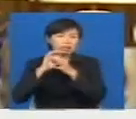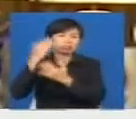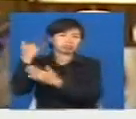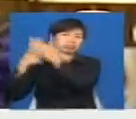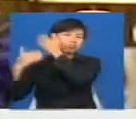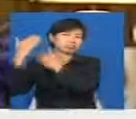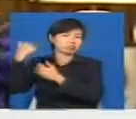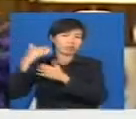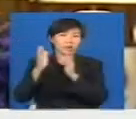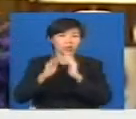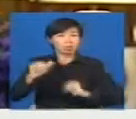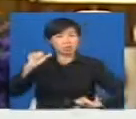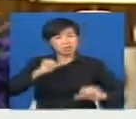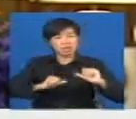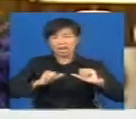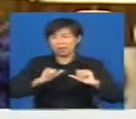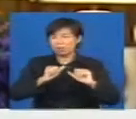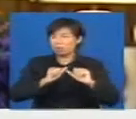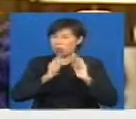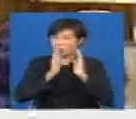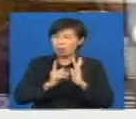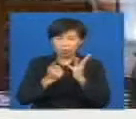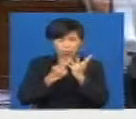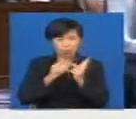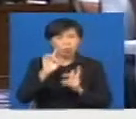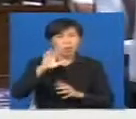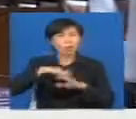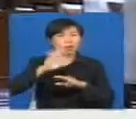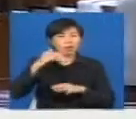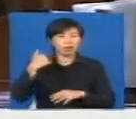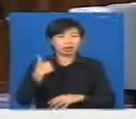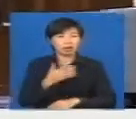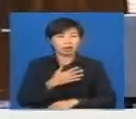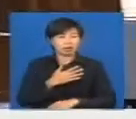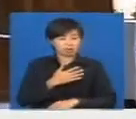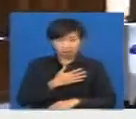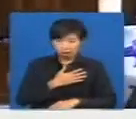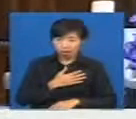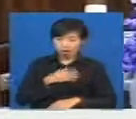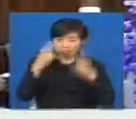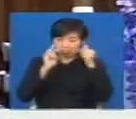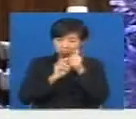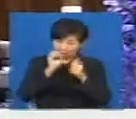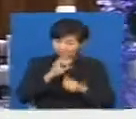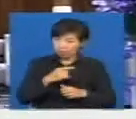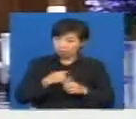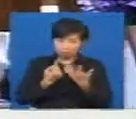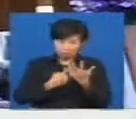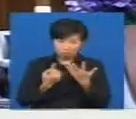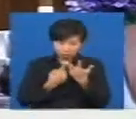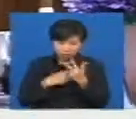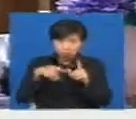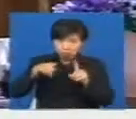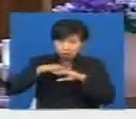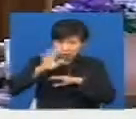แล้วก็มีผู้แสดงมากมายนับร้อย ครับจะพัน เอานะ จะพัน เมื่อคืนผมนับไปจะพันคน เลยนะเห็นว่าท่านซ้อมหนักมาก ต้อง